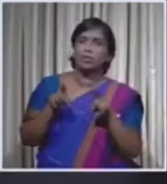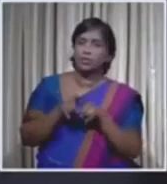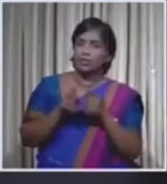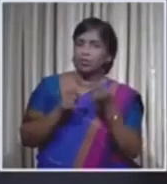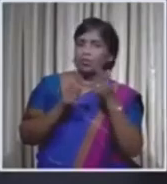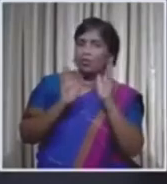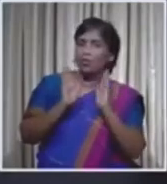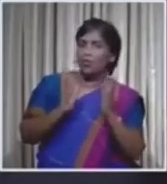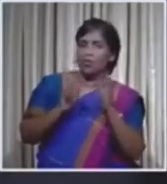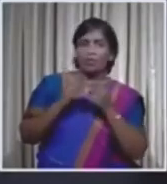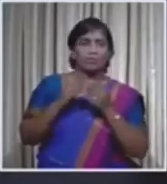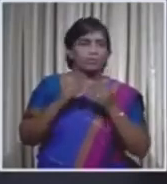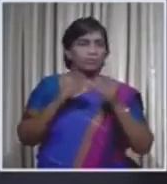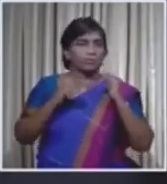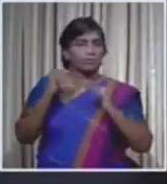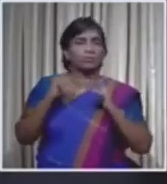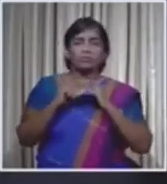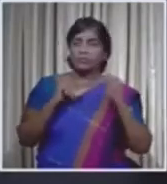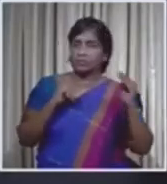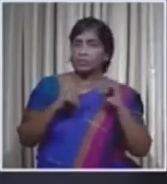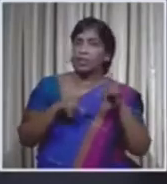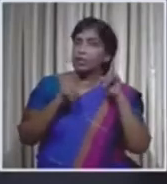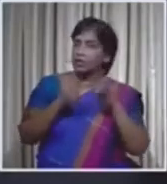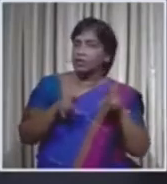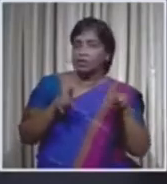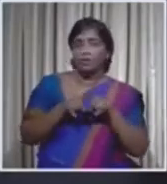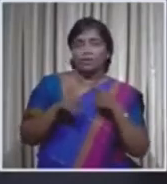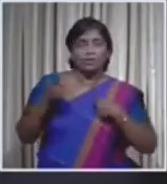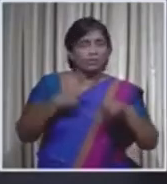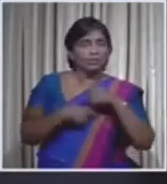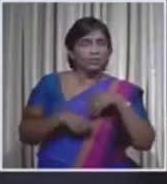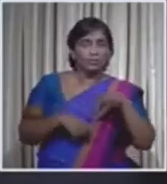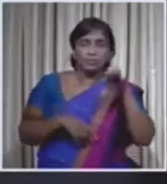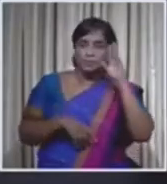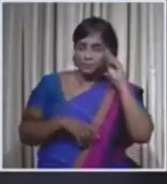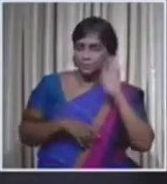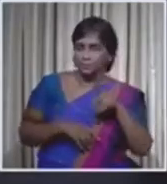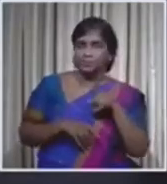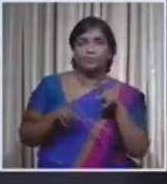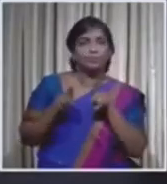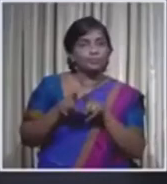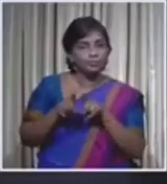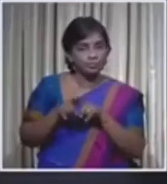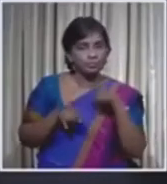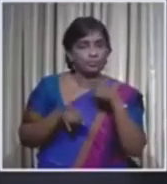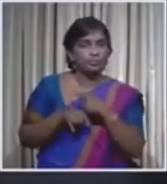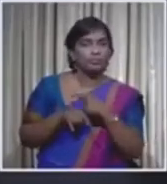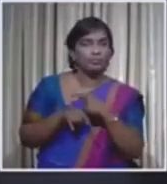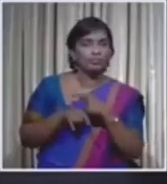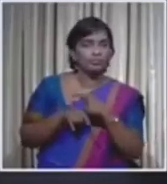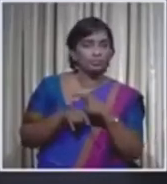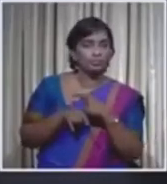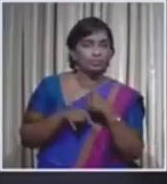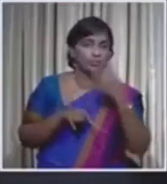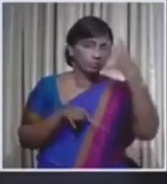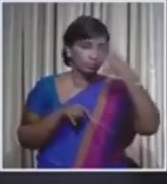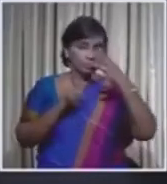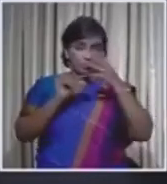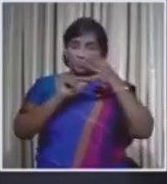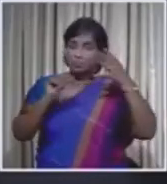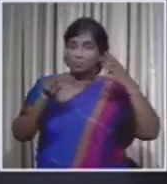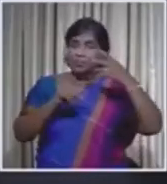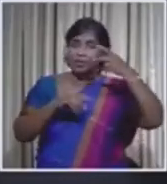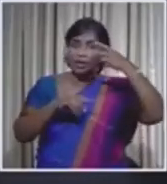videsha vinimaya tattwayak athi karanna anna ekai api ekanga vela tiyenne e sandaha හතරවෙනි වගන්තිය